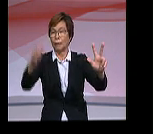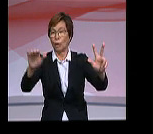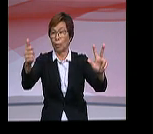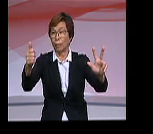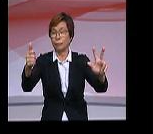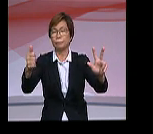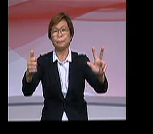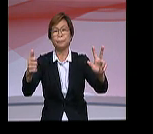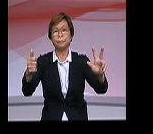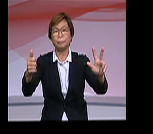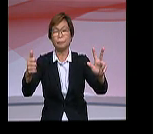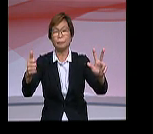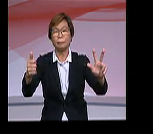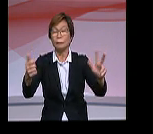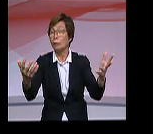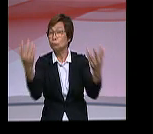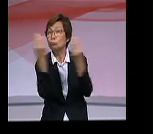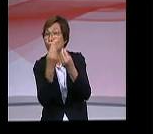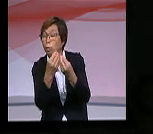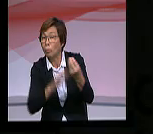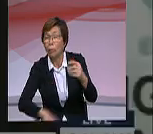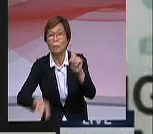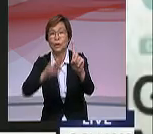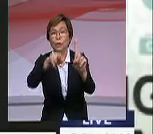15 Oktober 2020 adalah sejumlah